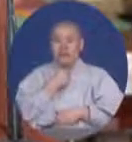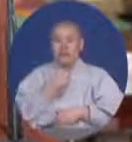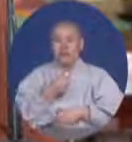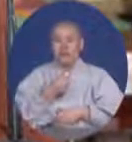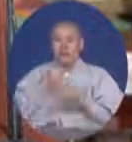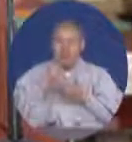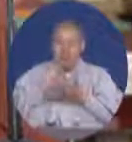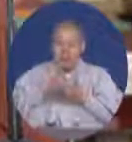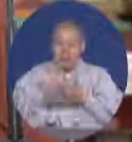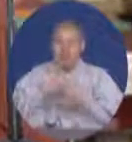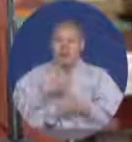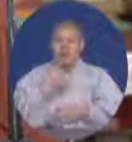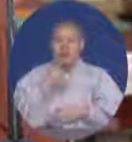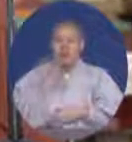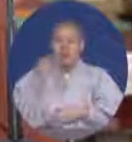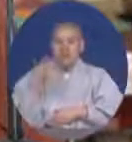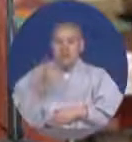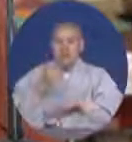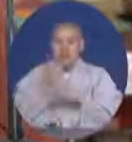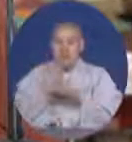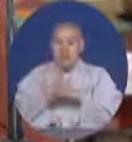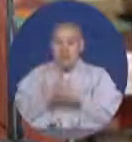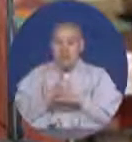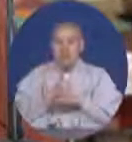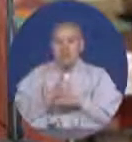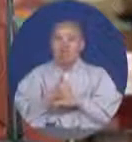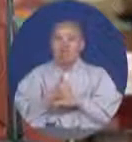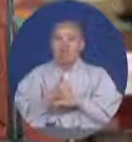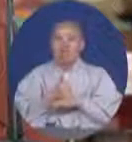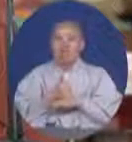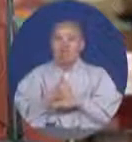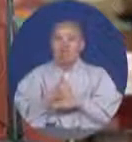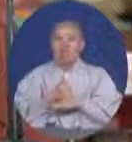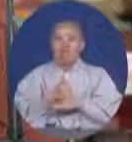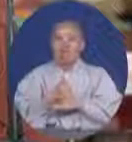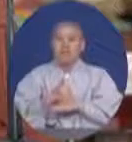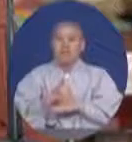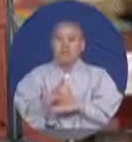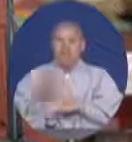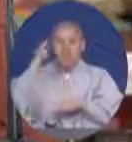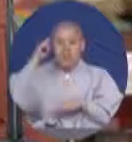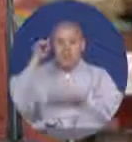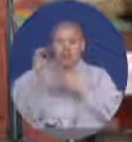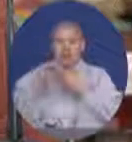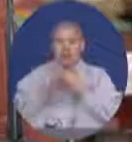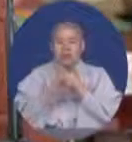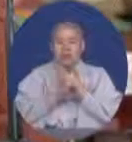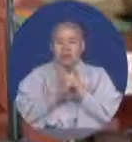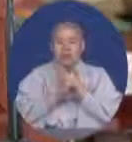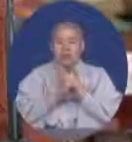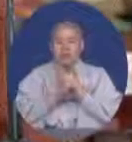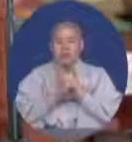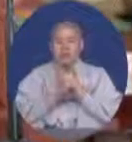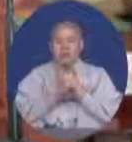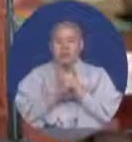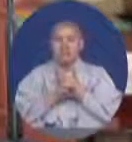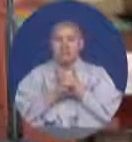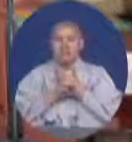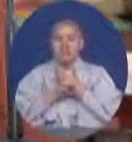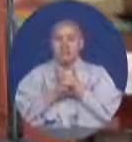예불서원이에요. 이것이 필경무불급중생이라. 그 왜 그러냐면